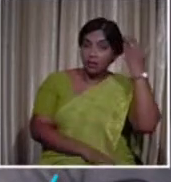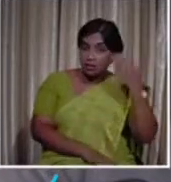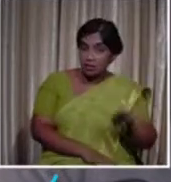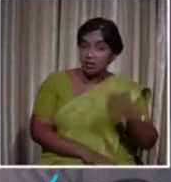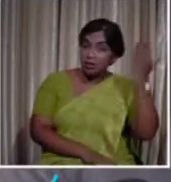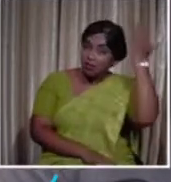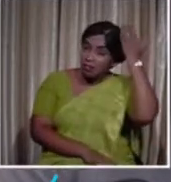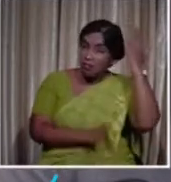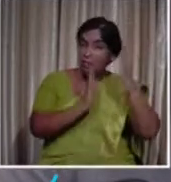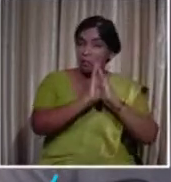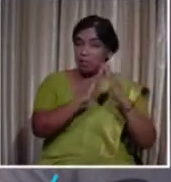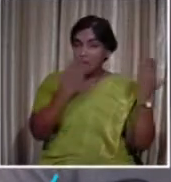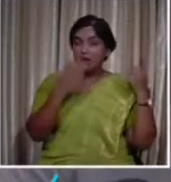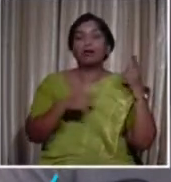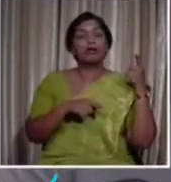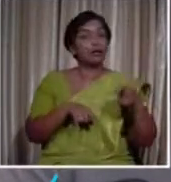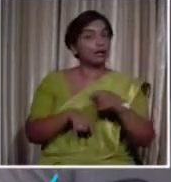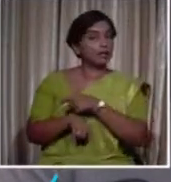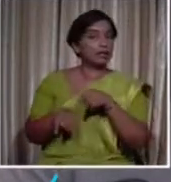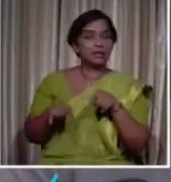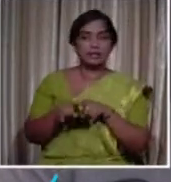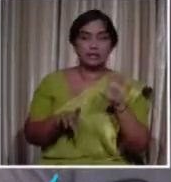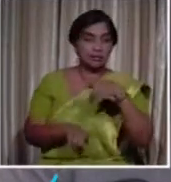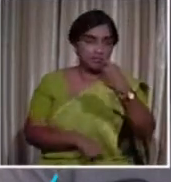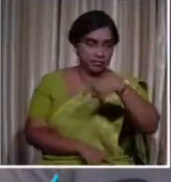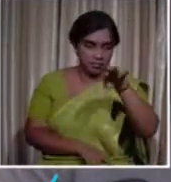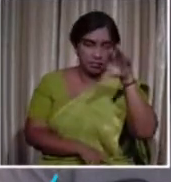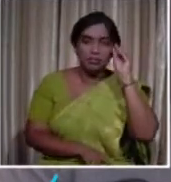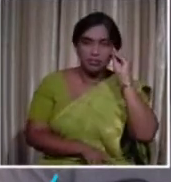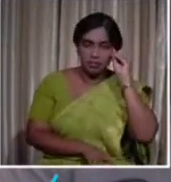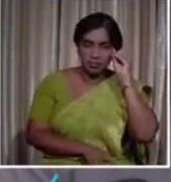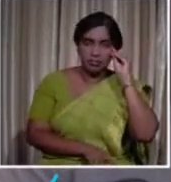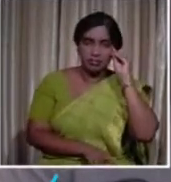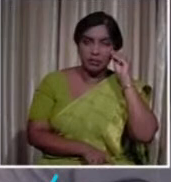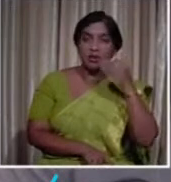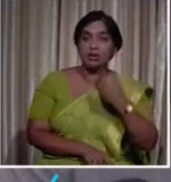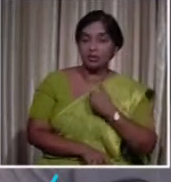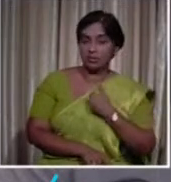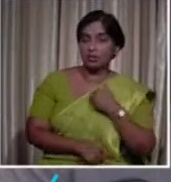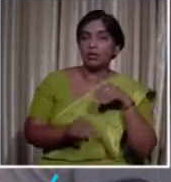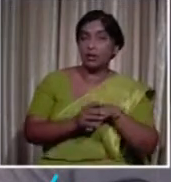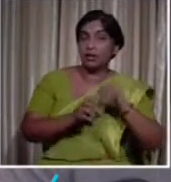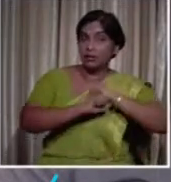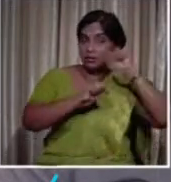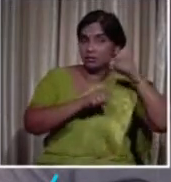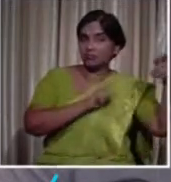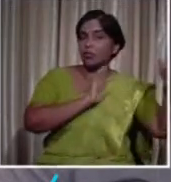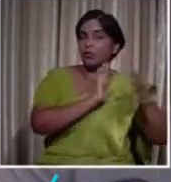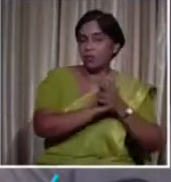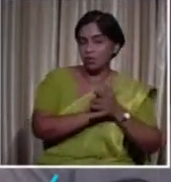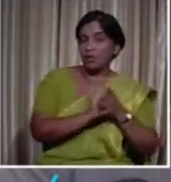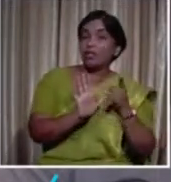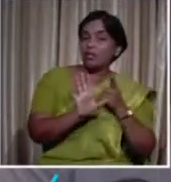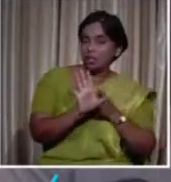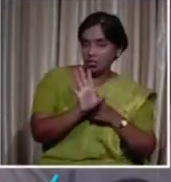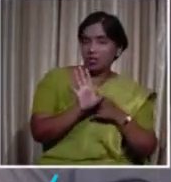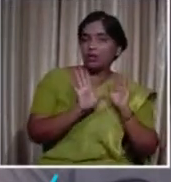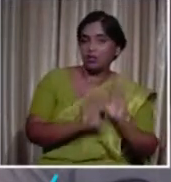ඔළුව පලාගත්තේ මේකට නෙවෙයි කියන එක අපි අවබෝධ කරගන්න ඕනේ. මම ඉන්නේ අරගල භූමියේ තරුණියෙක්